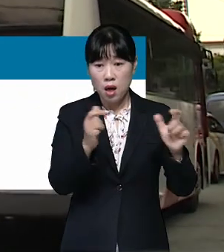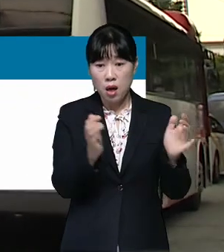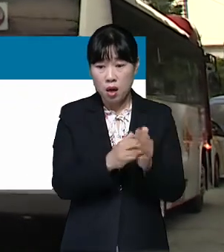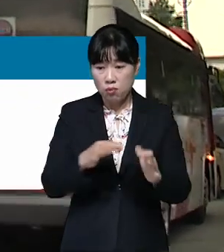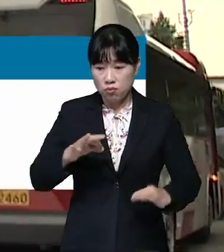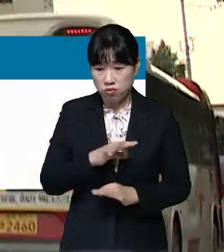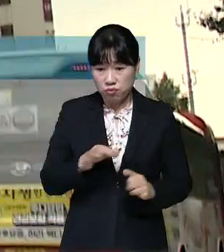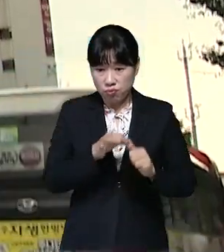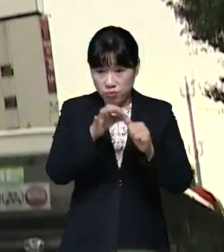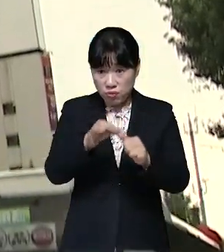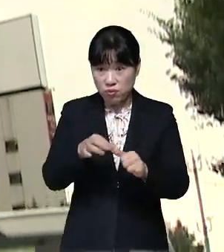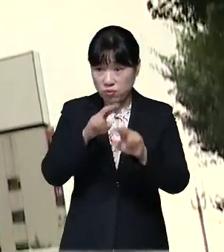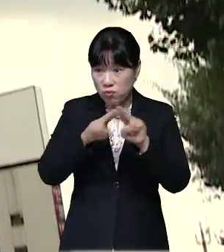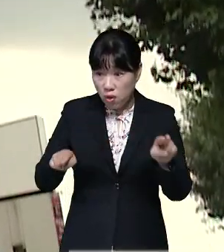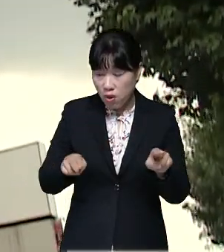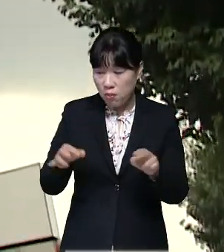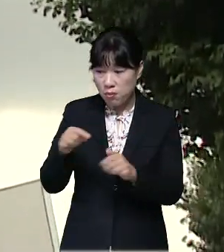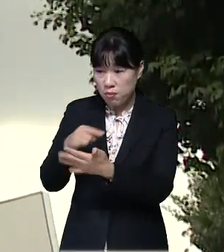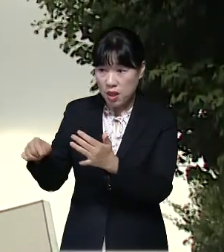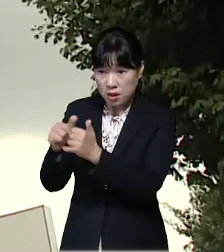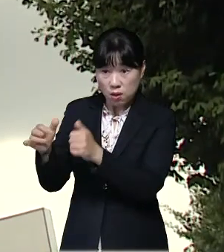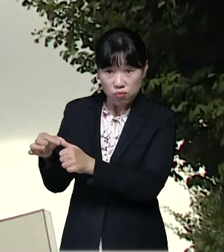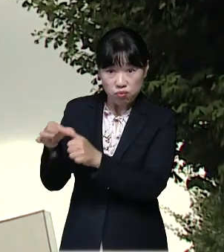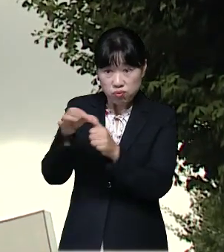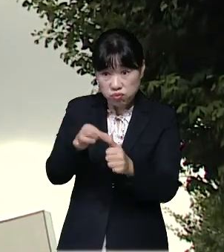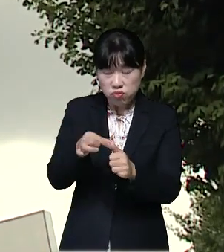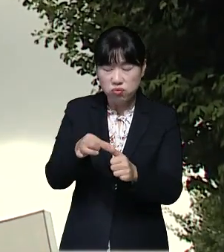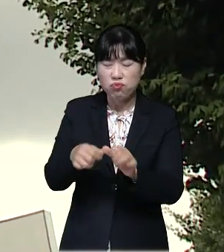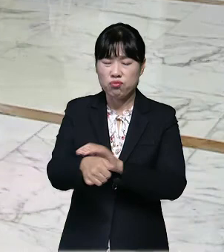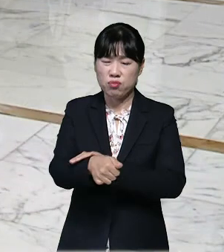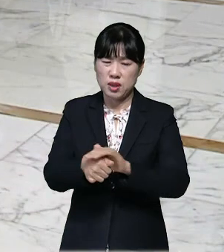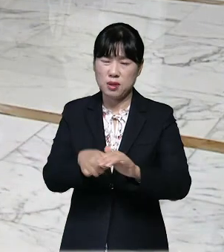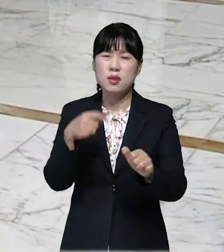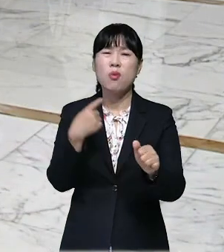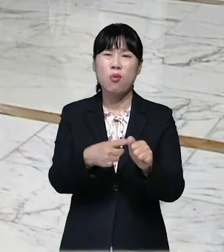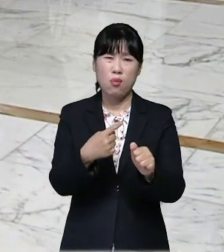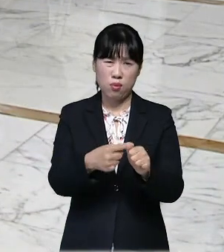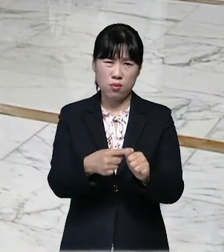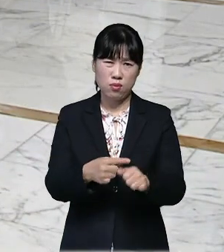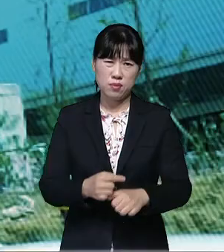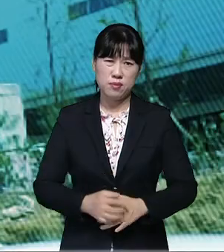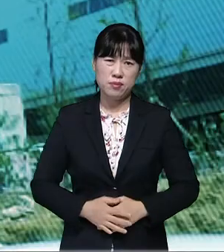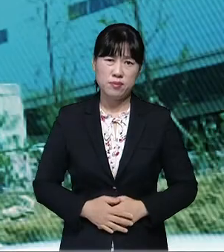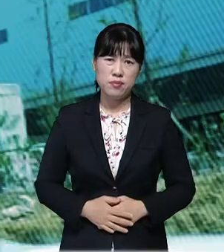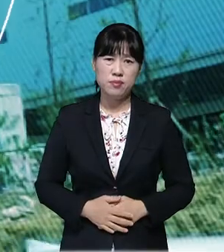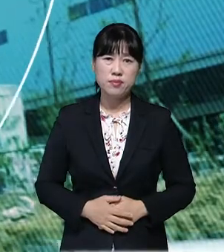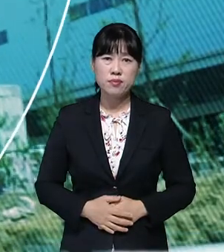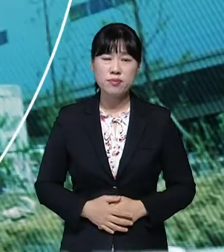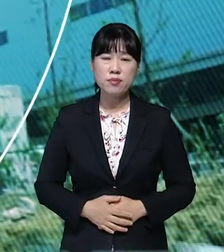입사자에 대한 채용 취소와 피해자에 대한 구제가 소극적이라는 비판을 받고 있습니다.